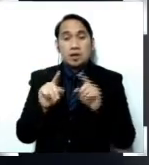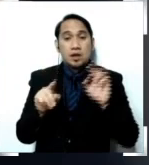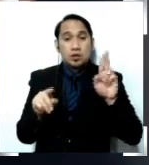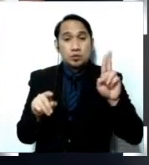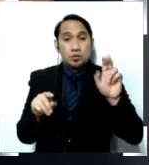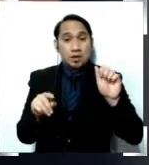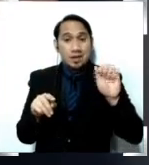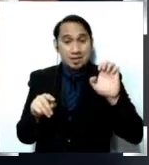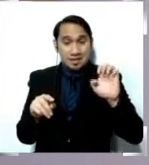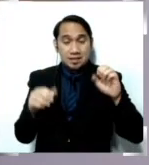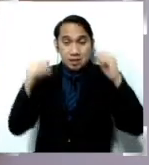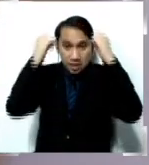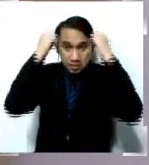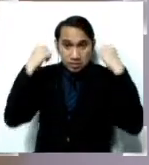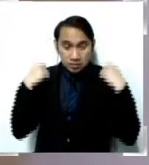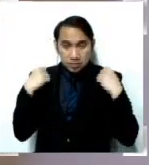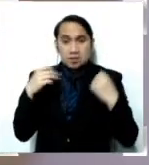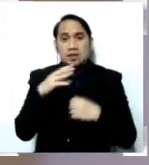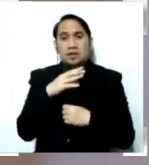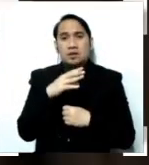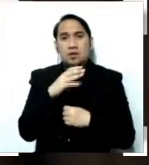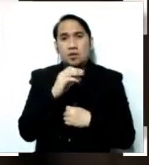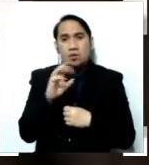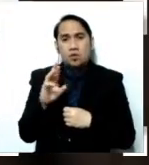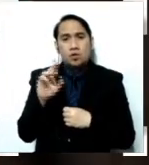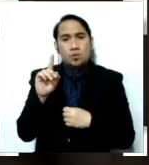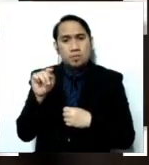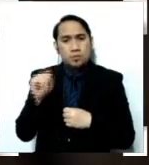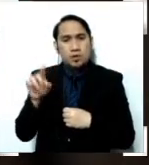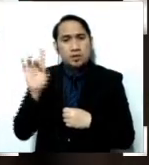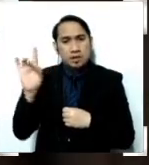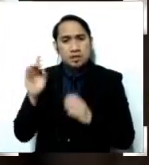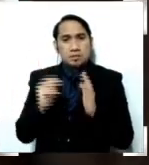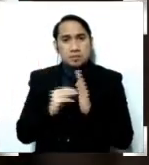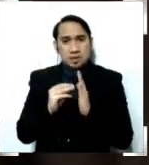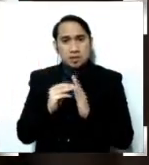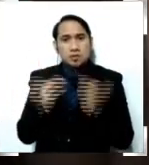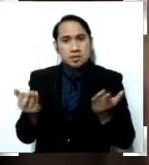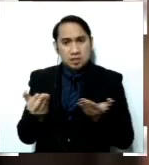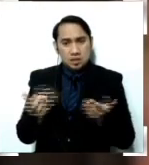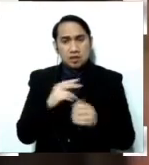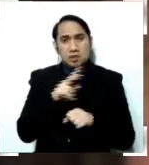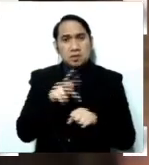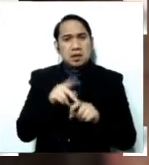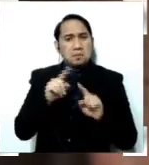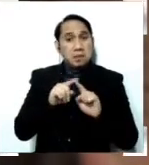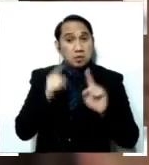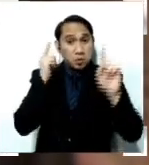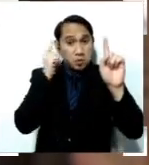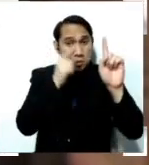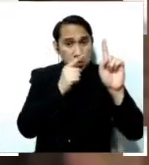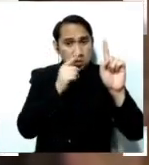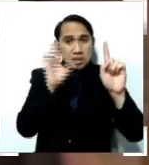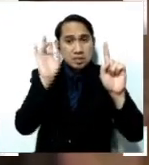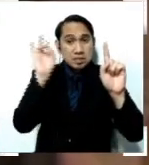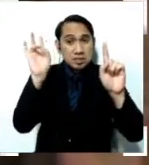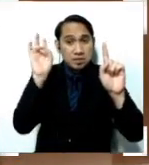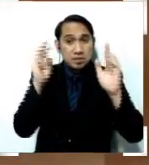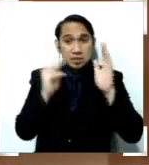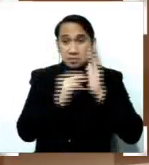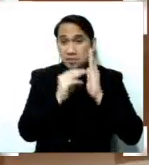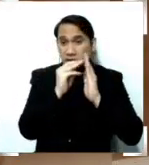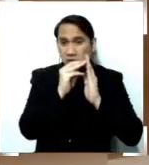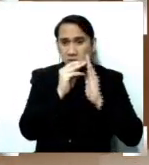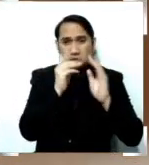Mahigit 1.8 million doses naman na ang naibakuna sa bansa. Malayo pa yan sa 70 million na target na mabakunahan